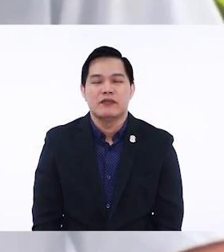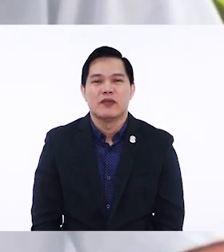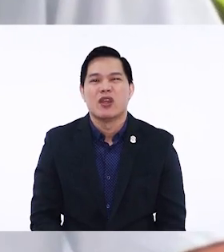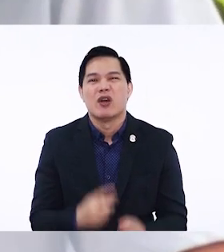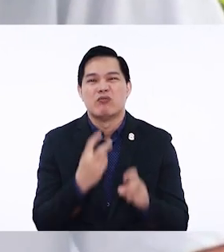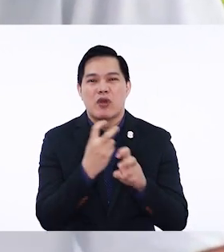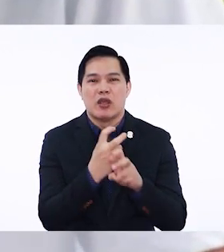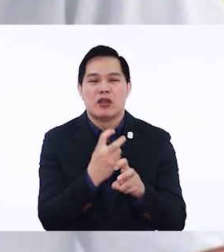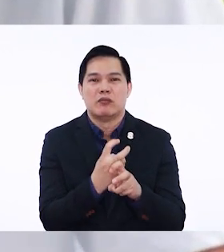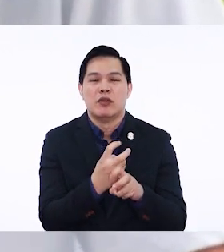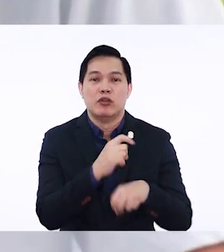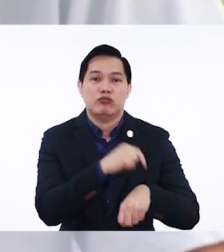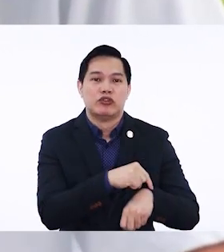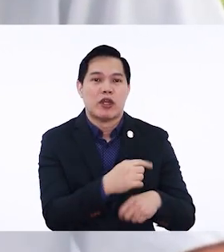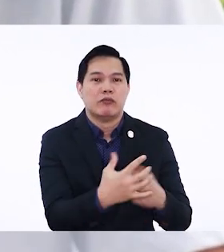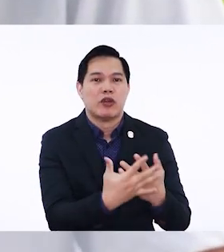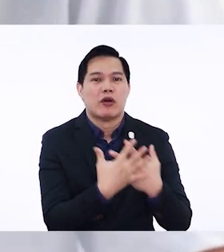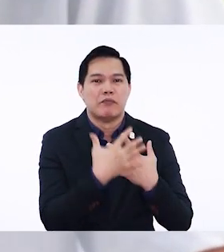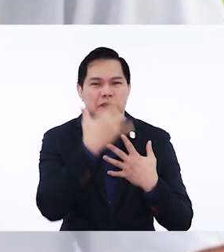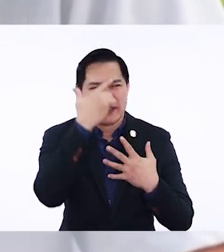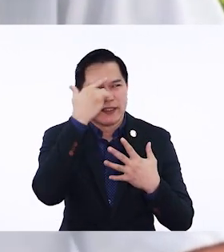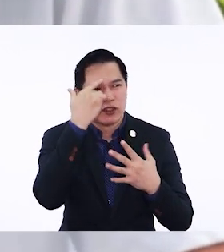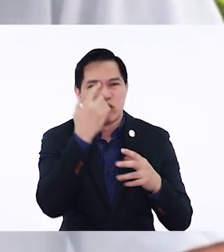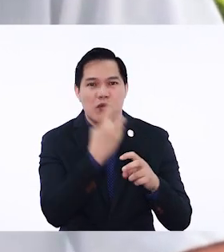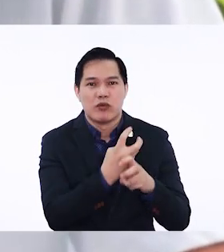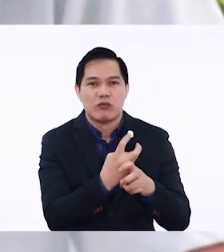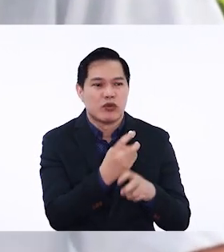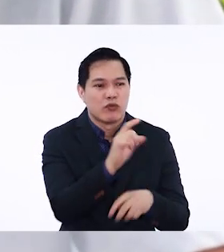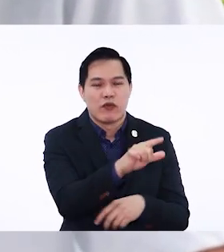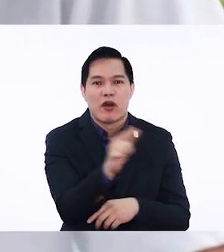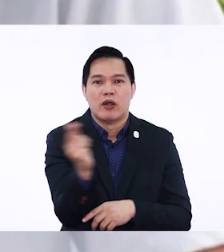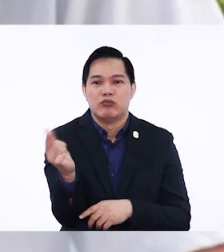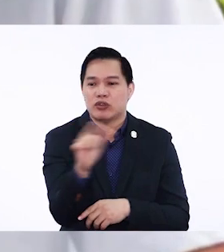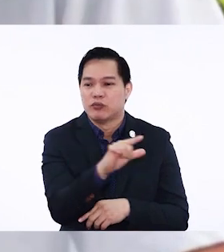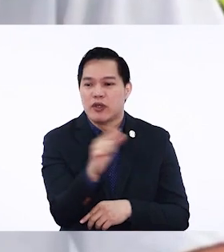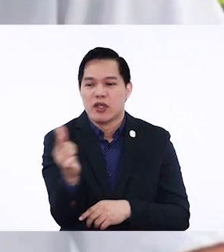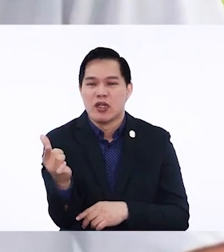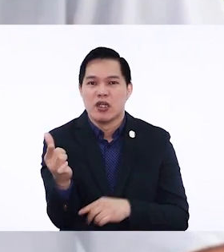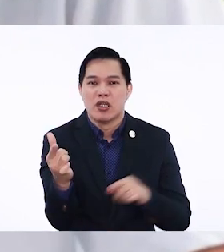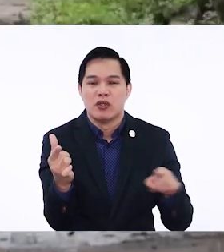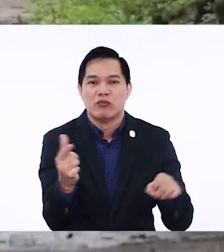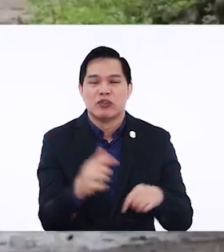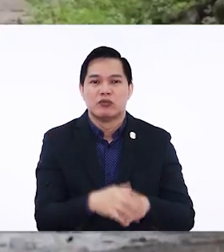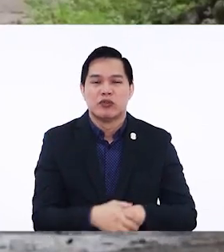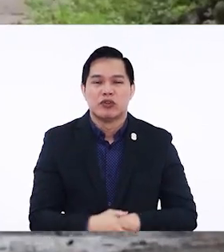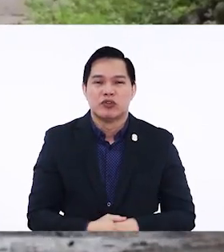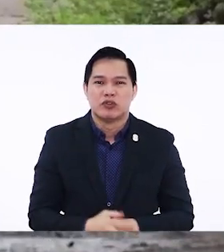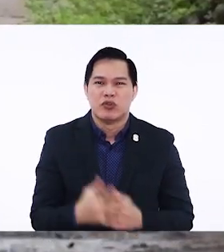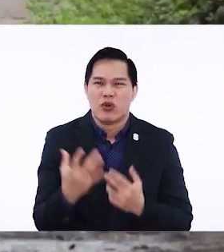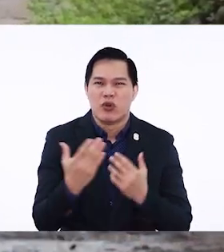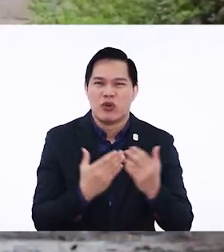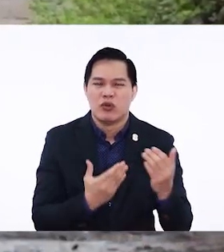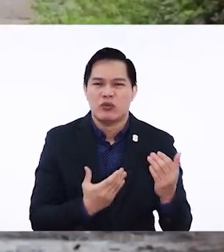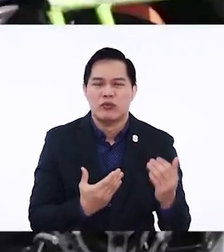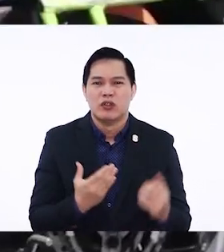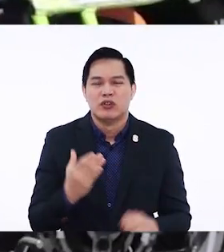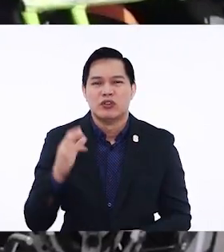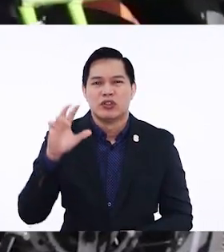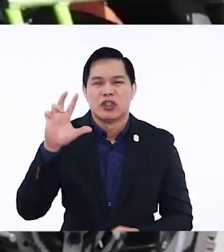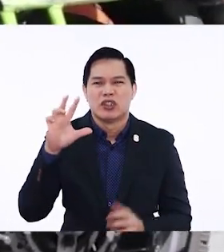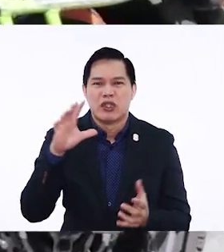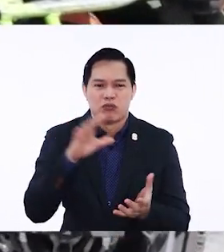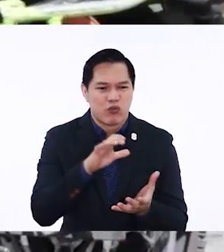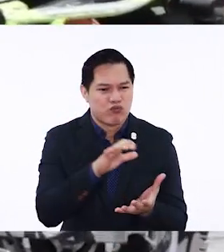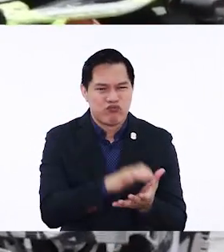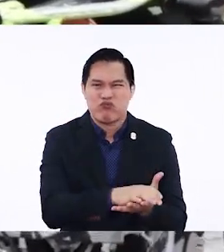Mahirap po nung na-lockdown kasi ang hirap po ng pamasahe dito kapag bababa ka ng bayan, halos triple